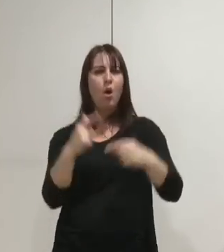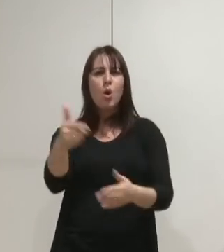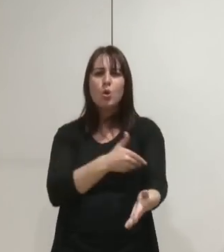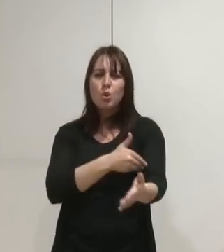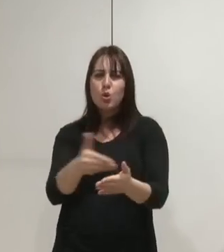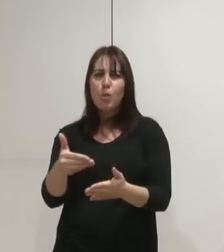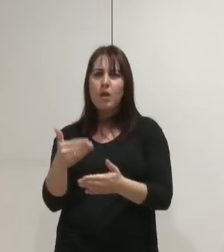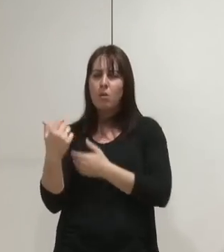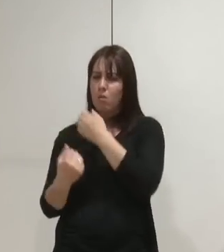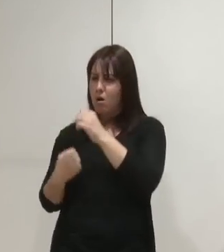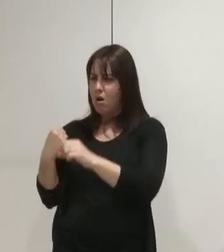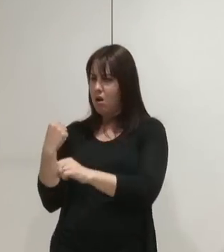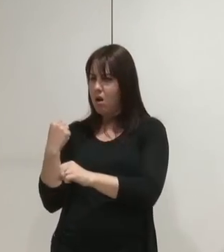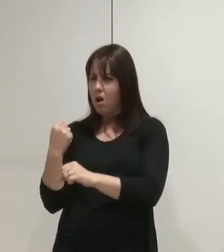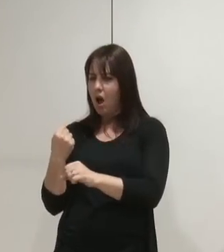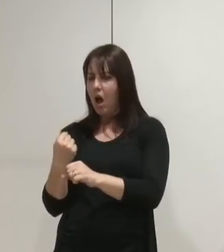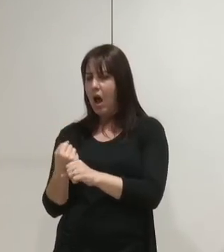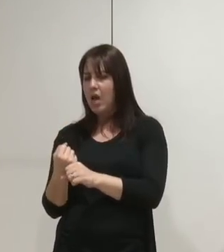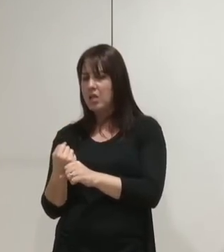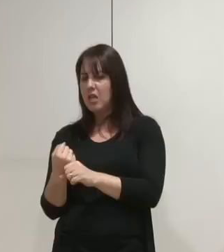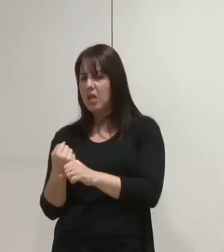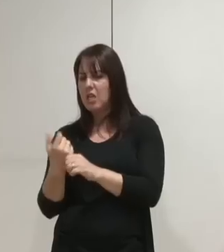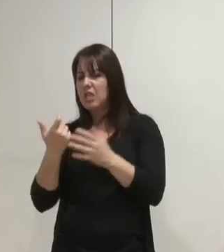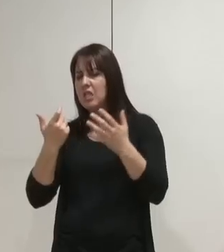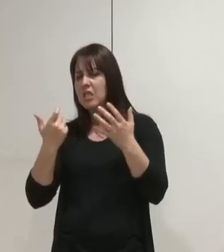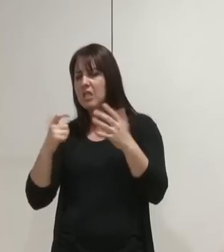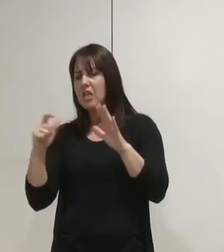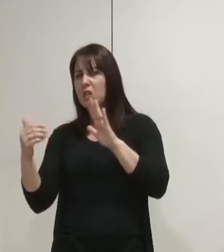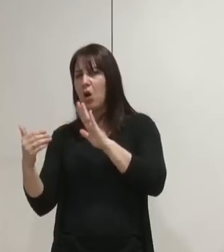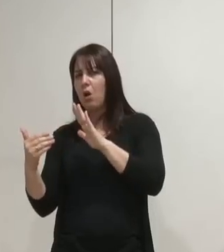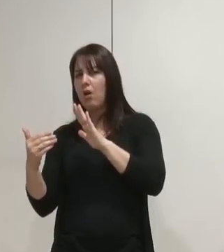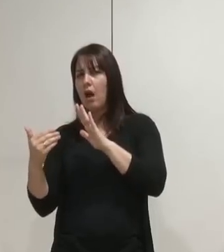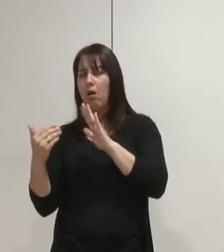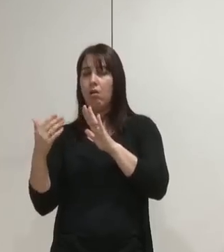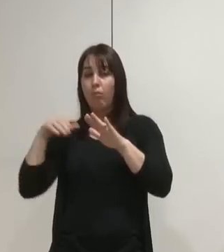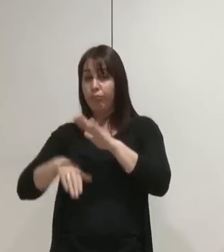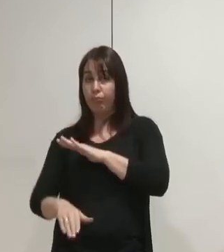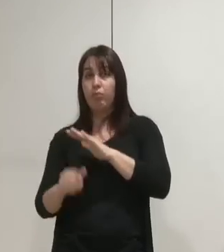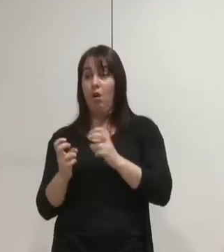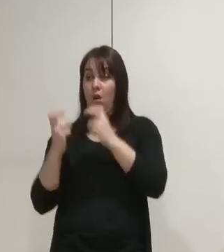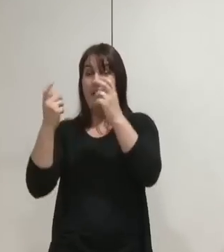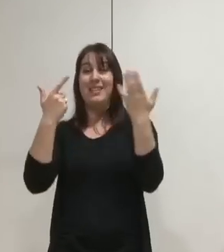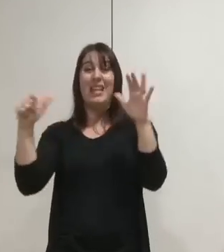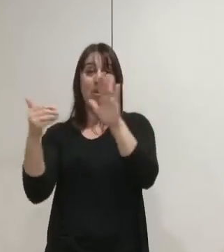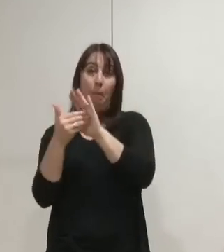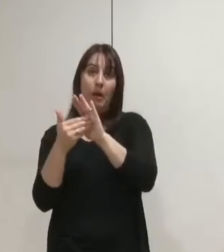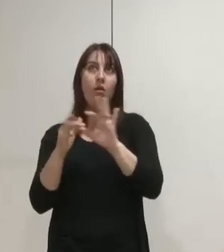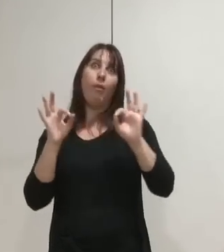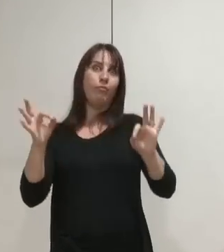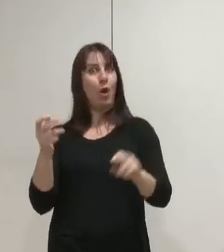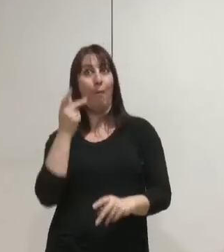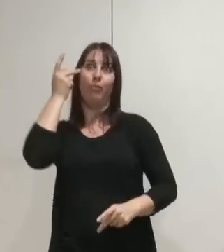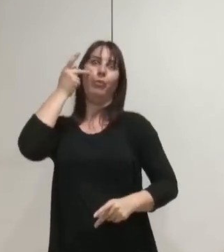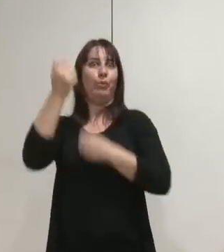millions dans les années Creus à 700000 dans les années fastes auquel s'ajoute les